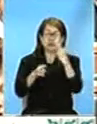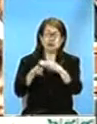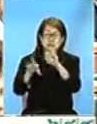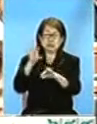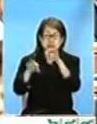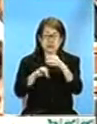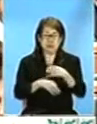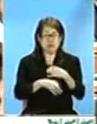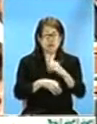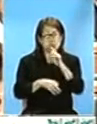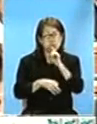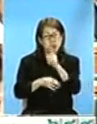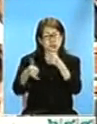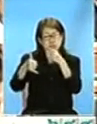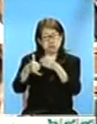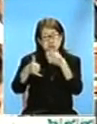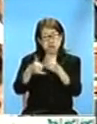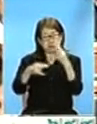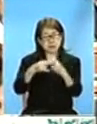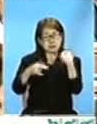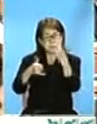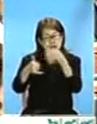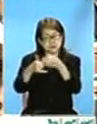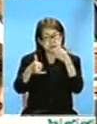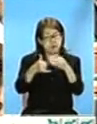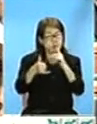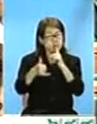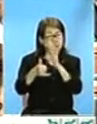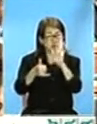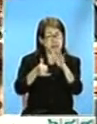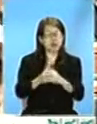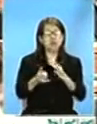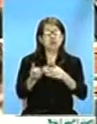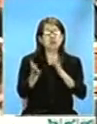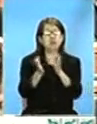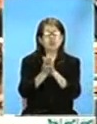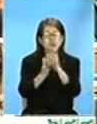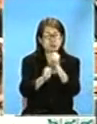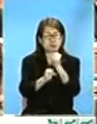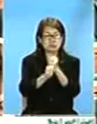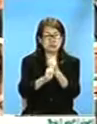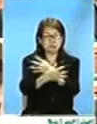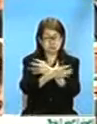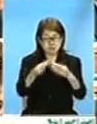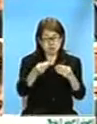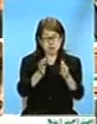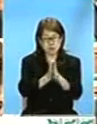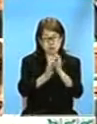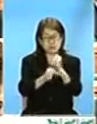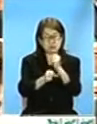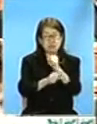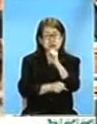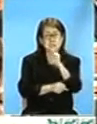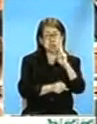ไม่แตะตัวบุคคลเพราะผมทำงานกับพี่ๆสว.สรรหามา3ปีบ้าง5